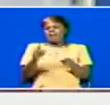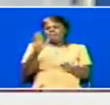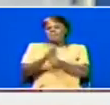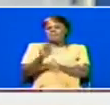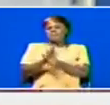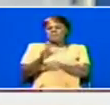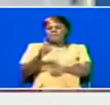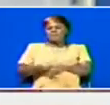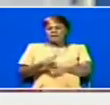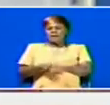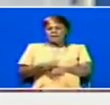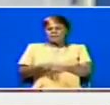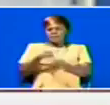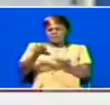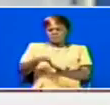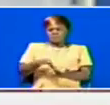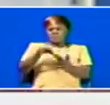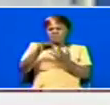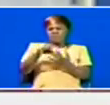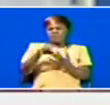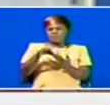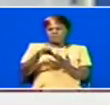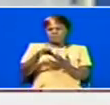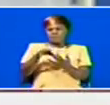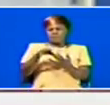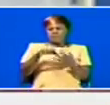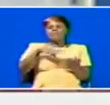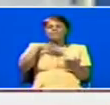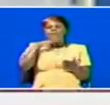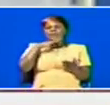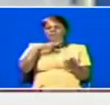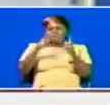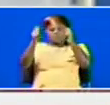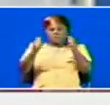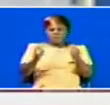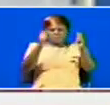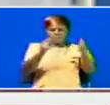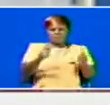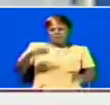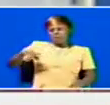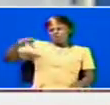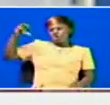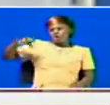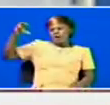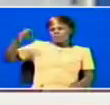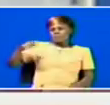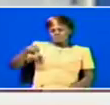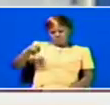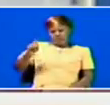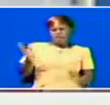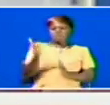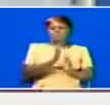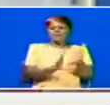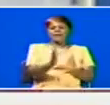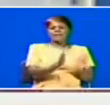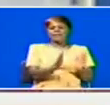nyingi hususan kwa vile vivyo vilotokea, huwa ni maandamano yanayoandaliwa na watu wenye fikra zao, watu